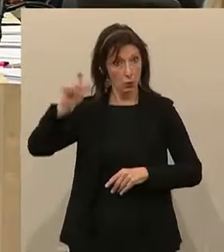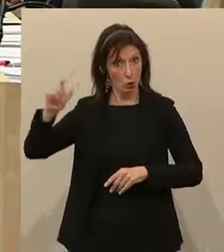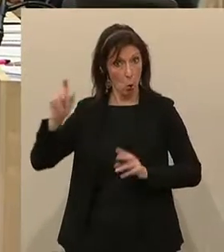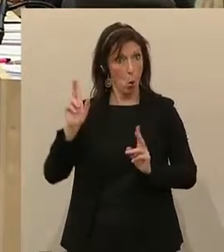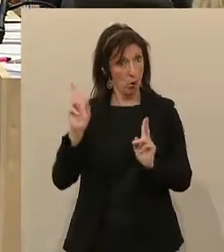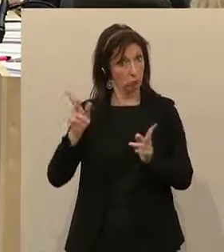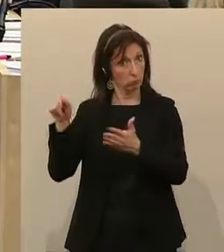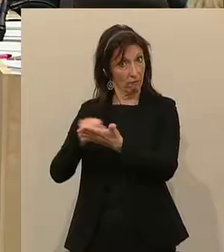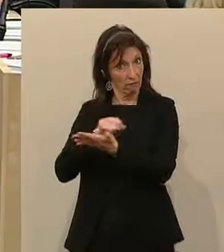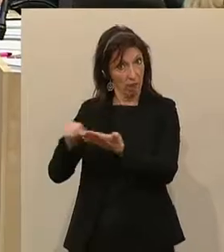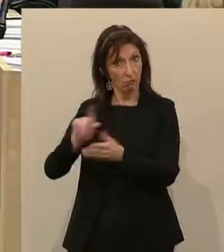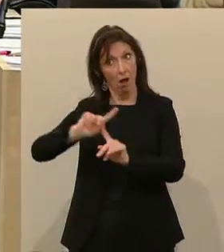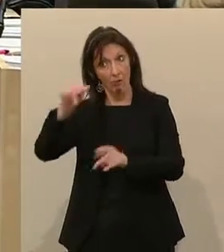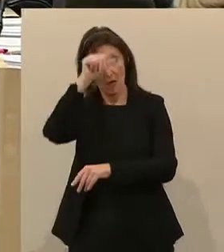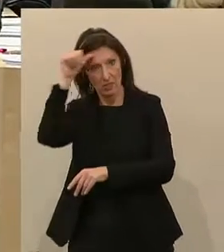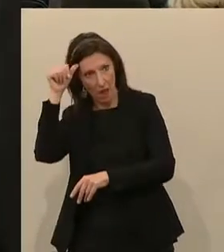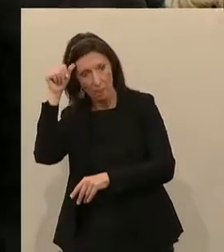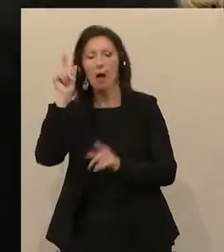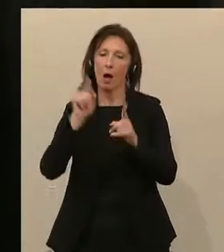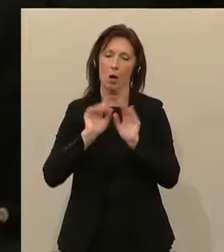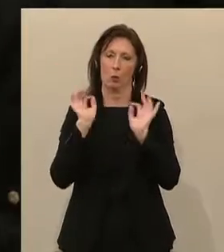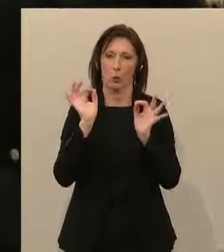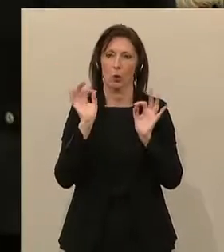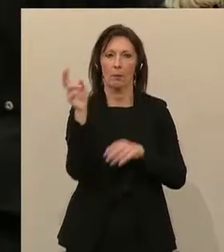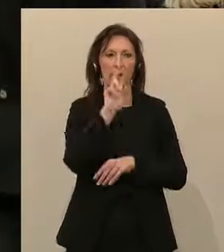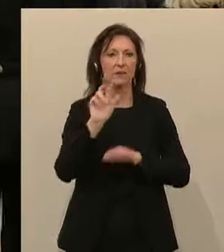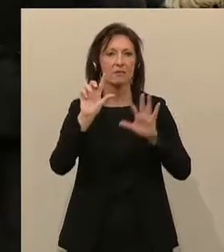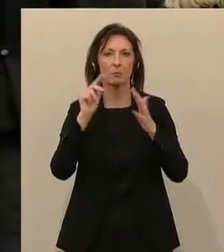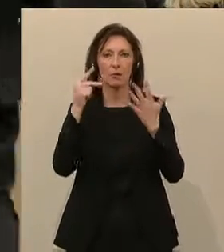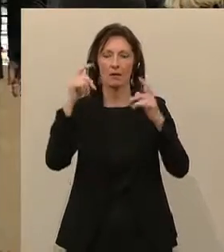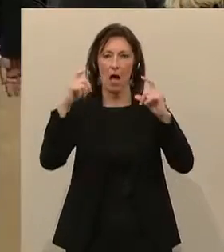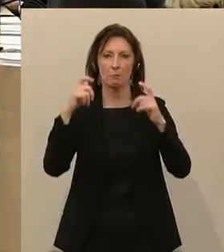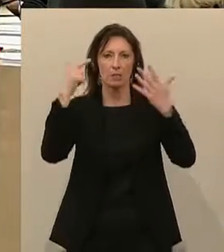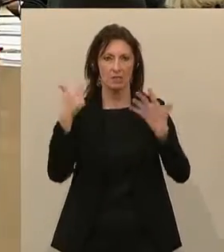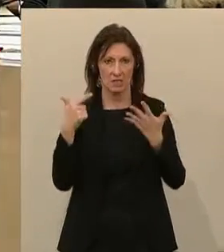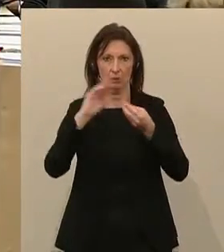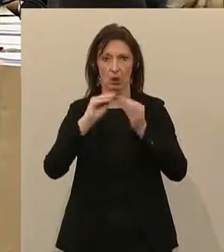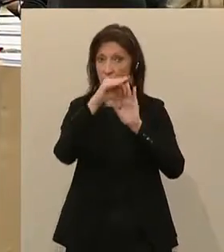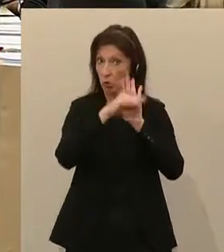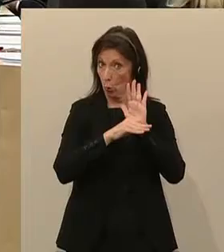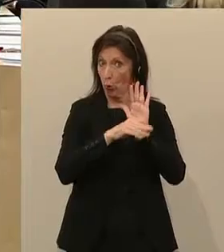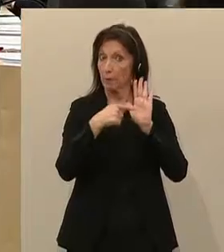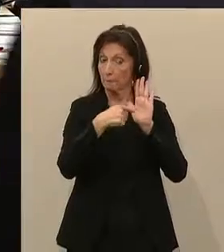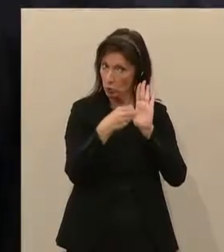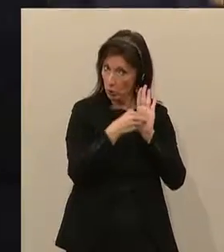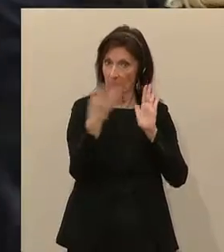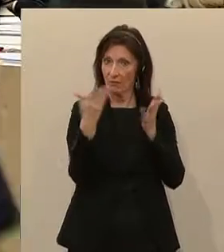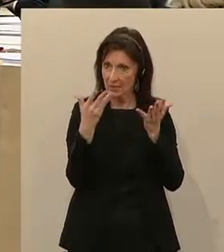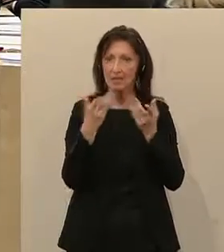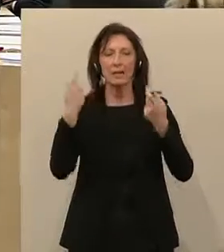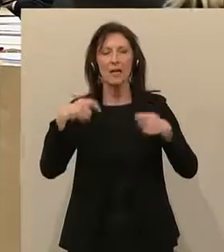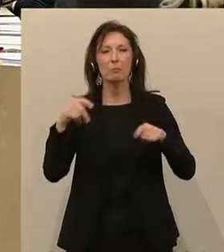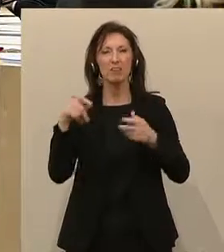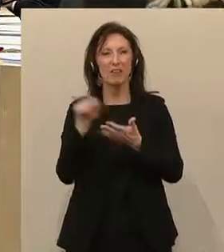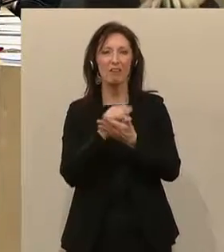oder Kandidaten lauten. Gemäß § 87 Absatz 7 der Geschäftsordnung ist die Wahl des Präsidenten